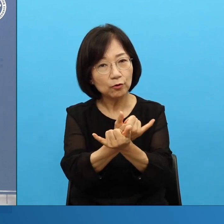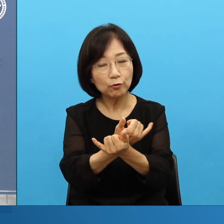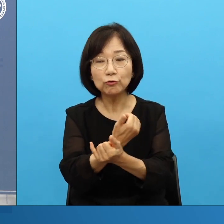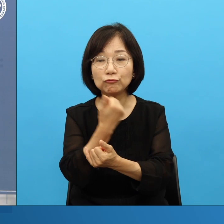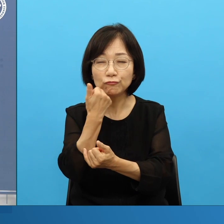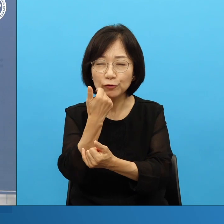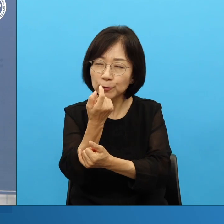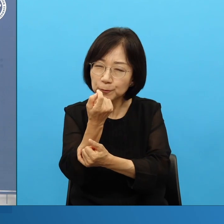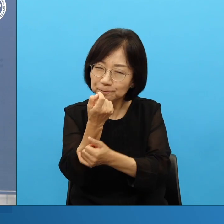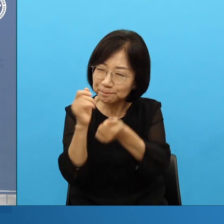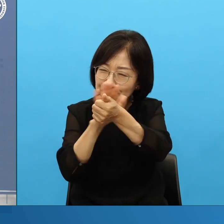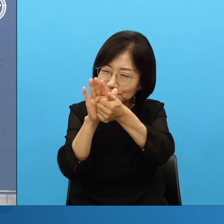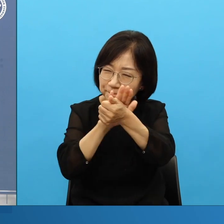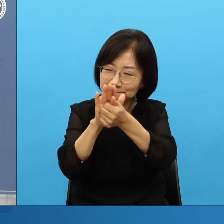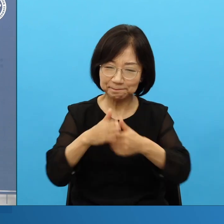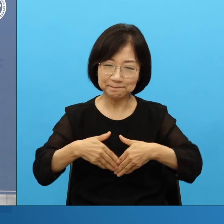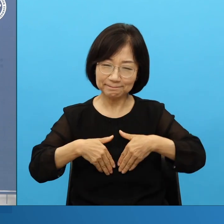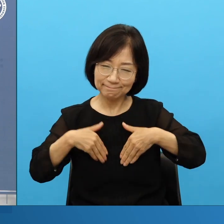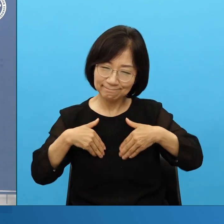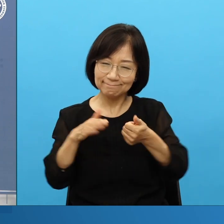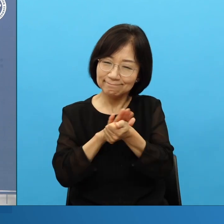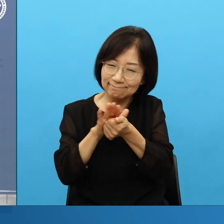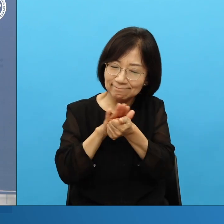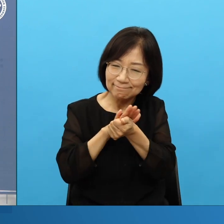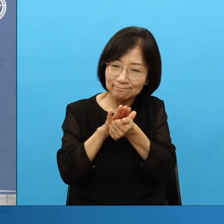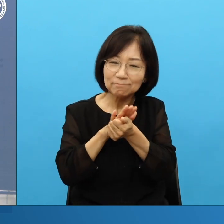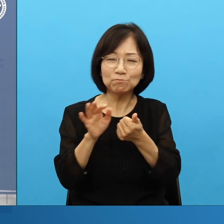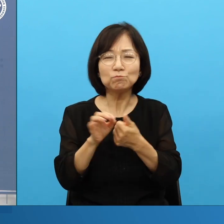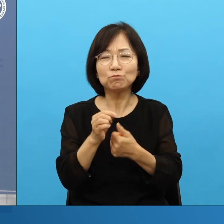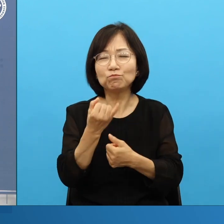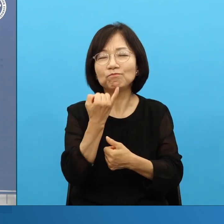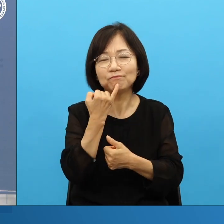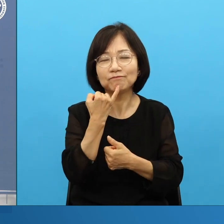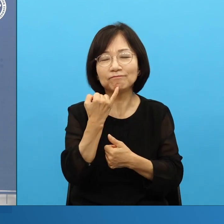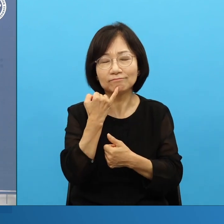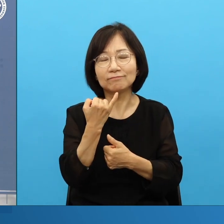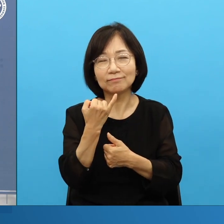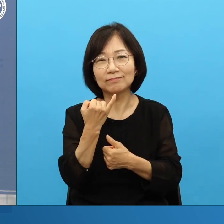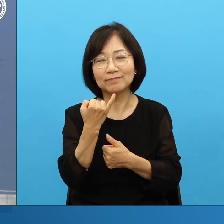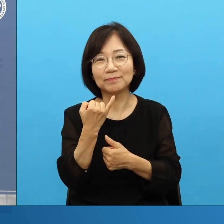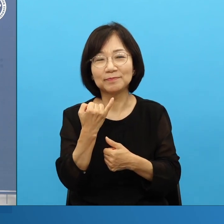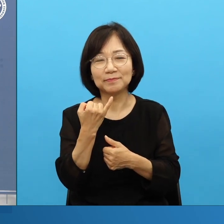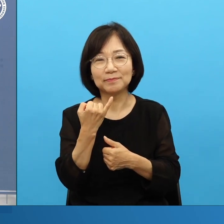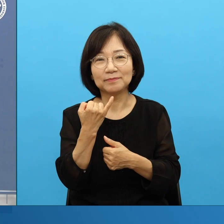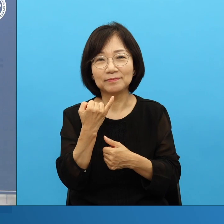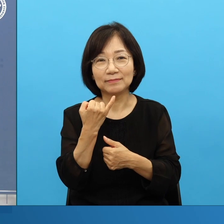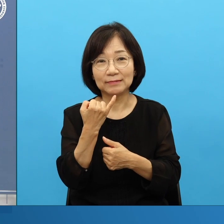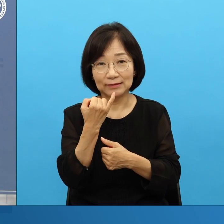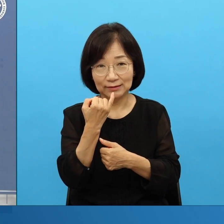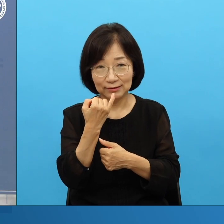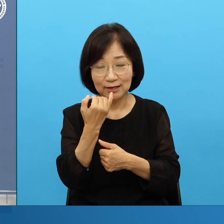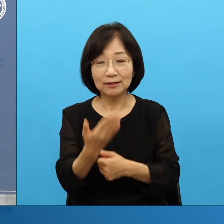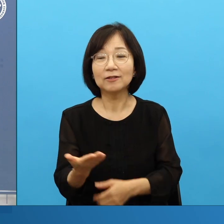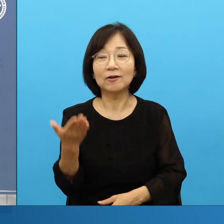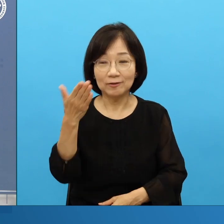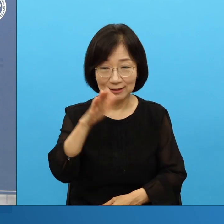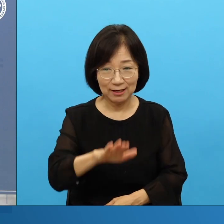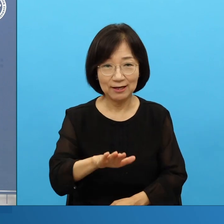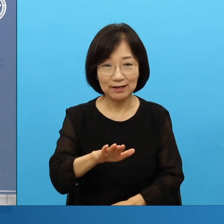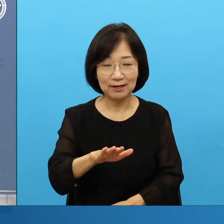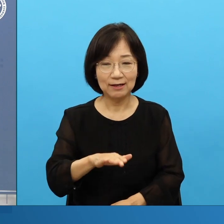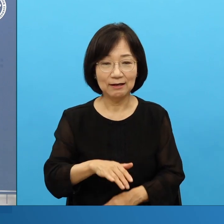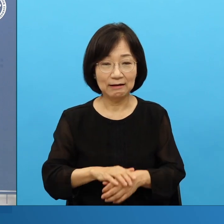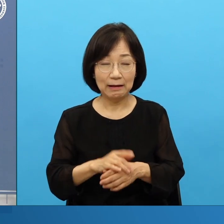도움 되겠죠. And of course, if you warmly encourage your husband and your wife or your family and relatives, that's going to be helpful. 그거를 가지고